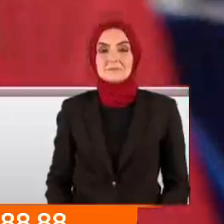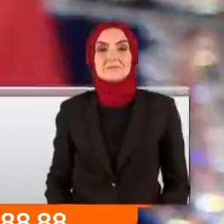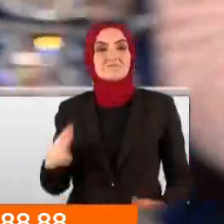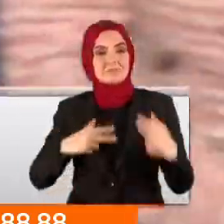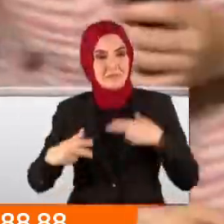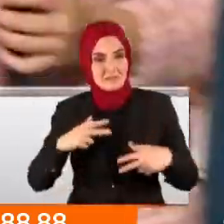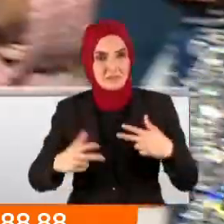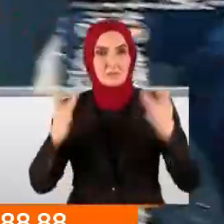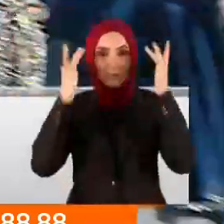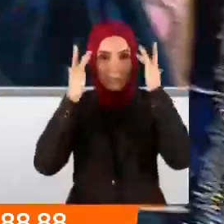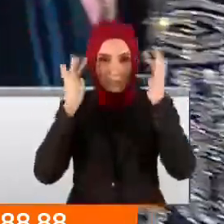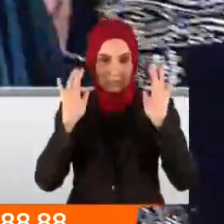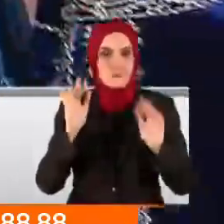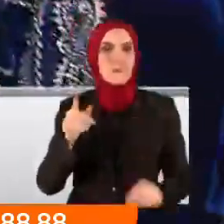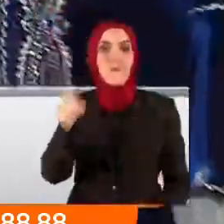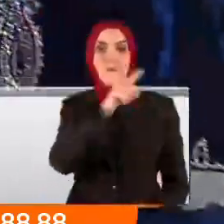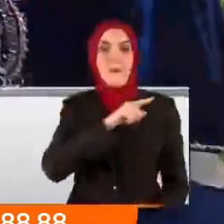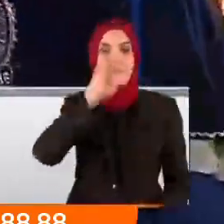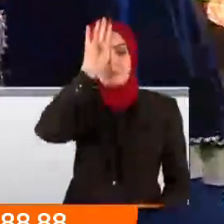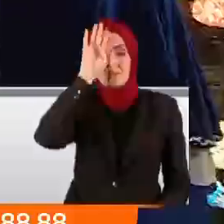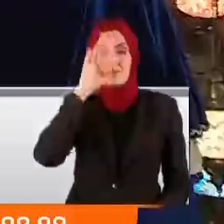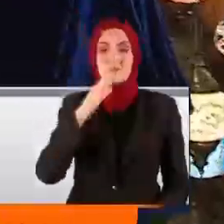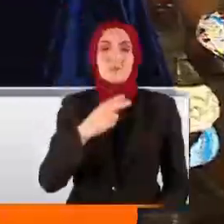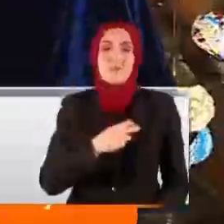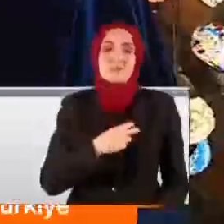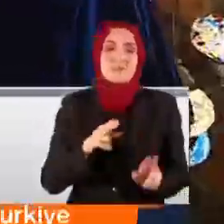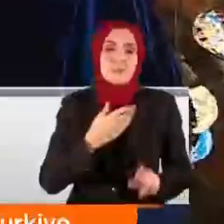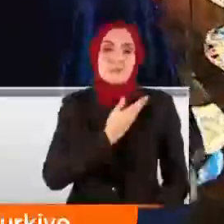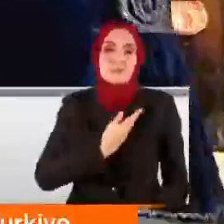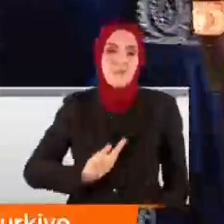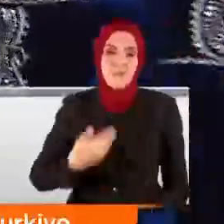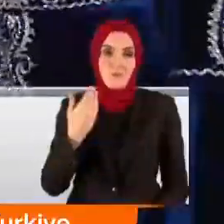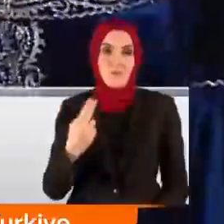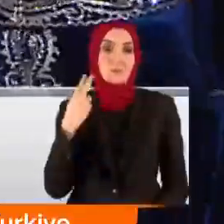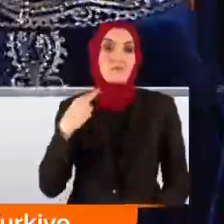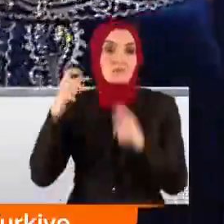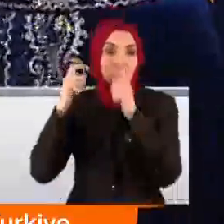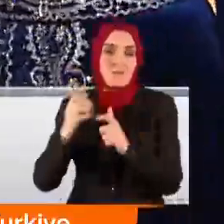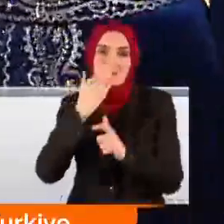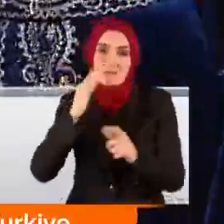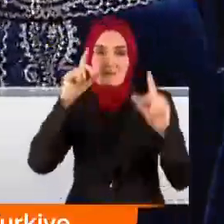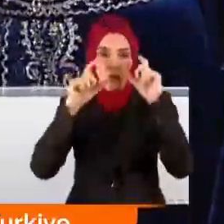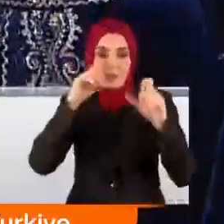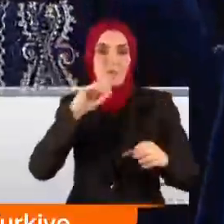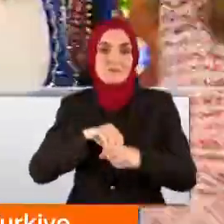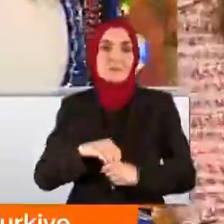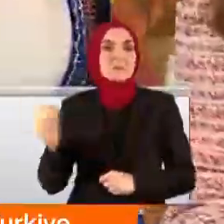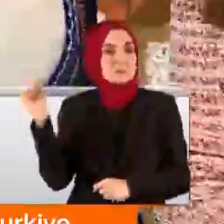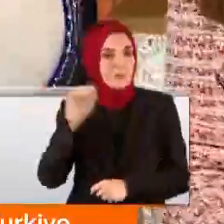Kıyafetleriyle, kültürüyle onlar İstanbul'a aşık. Rusya'dan sadece fotoğraf çektirmek için geliyorlar ve